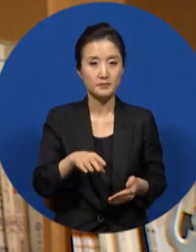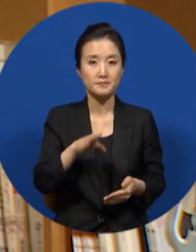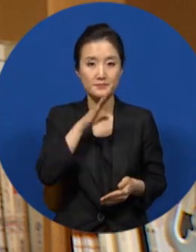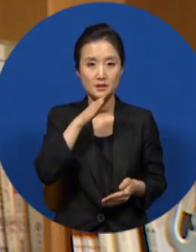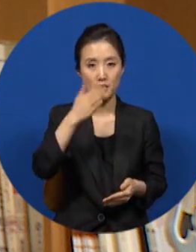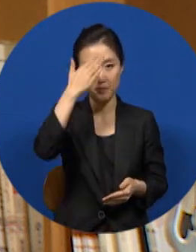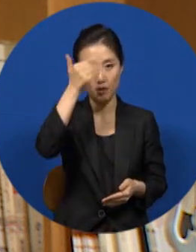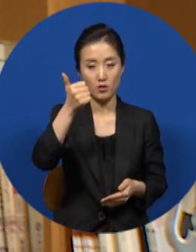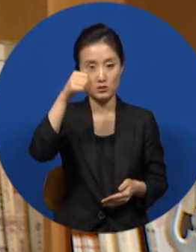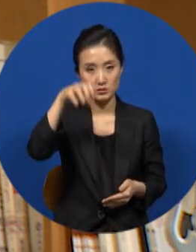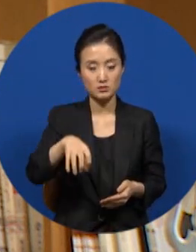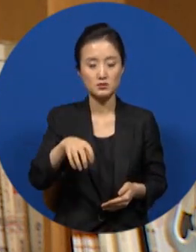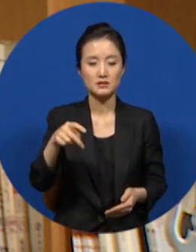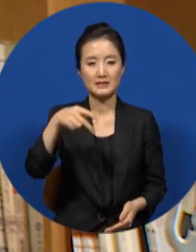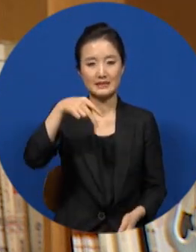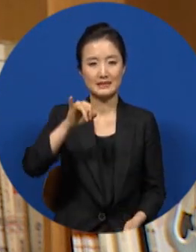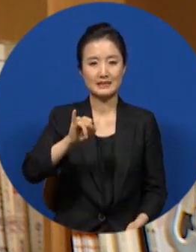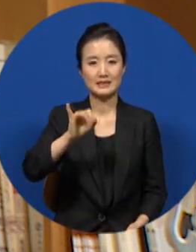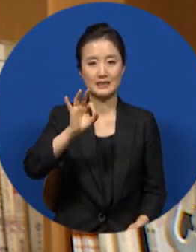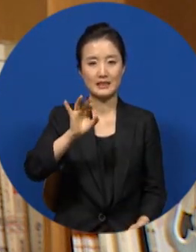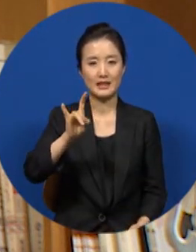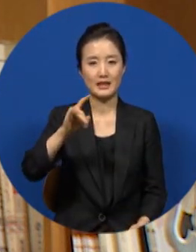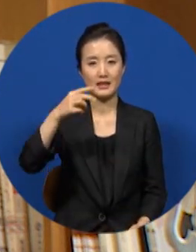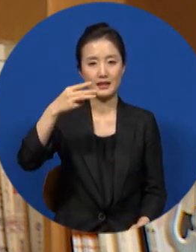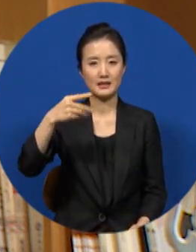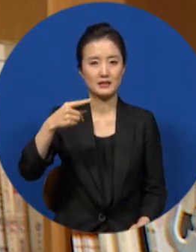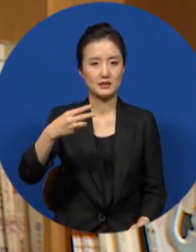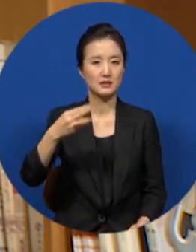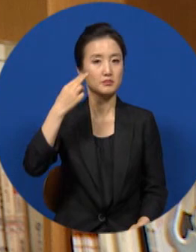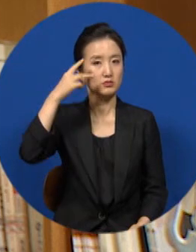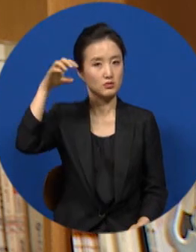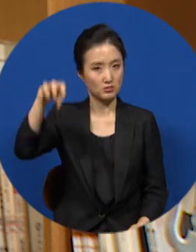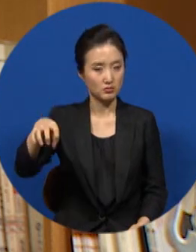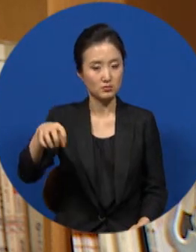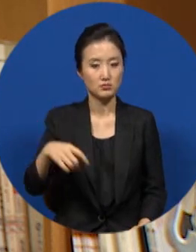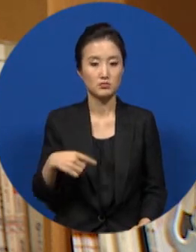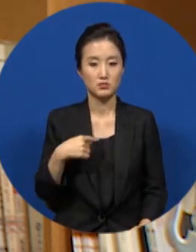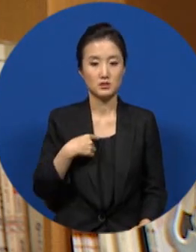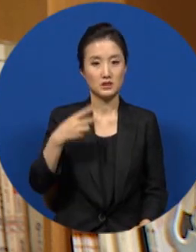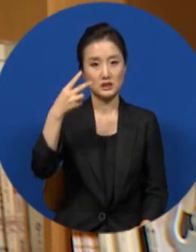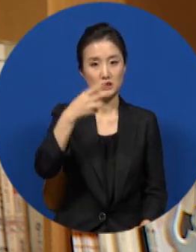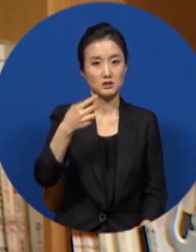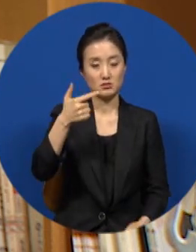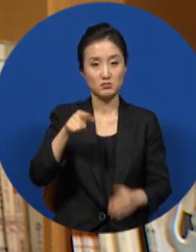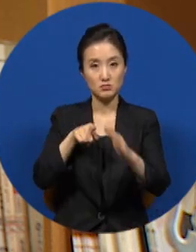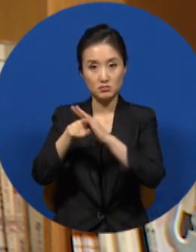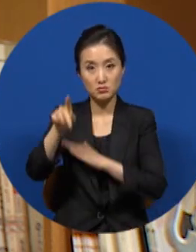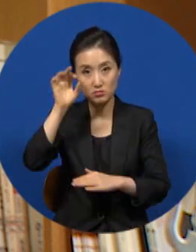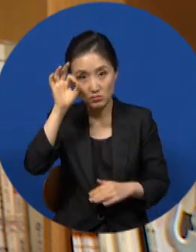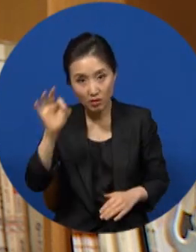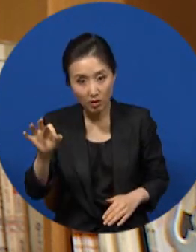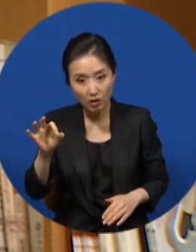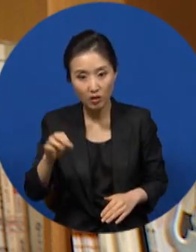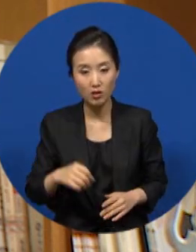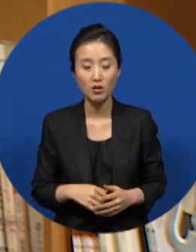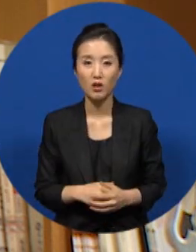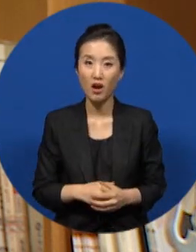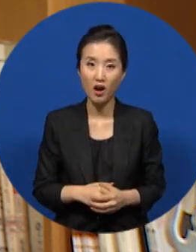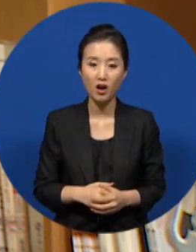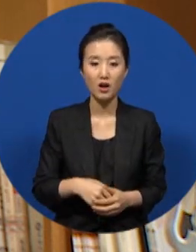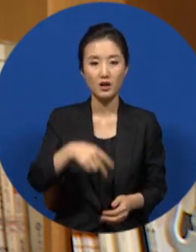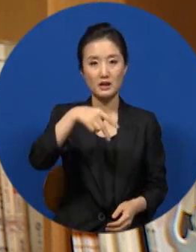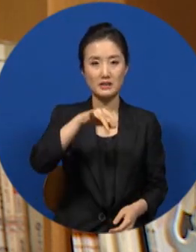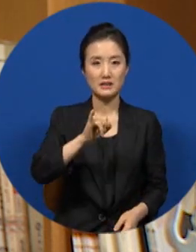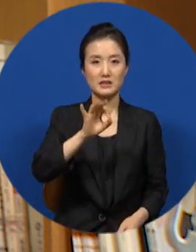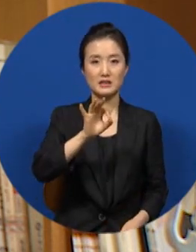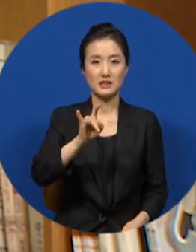지금도 시애틀에 있죠. 그런데 제가 이제 출장을 한번 갔어요. 처음에 2006년도에 한번 갔더니 깜짝 놀랐습니다. 무슨 시애틀에 거지가 그렇게